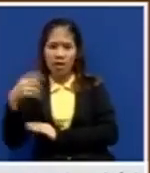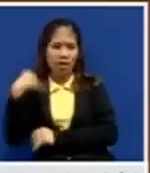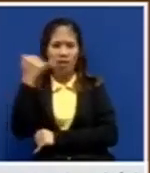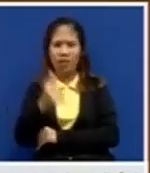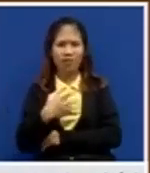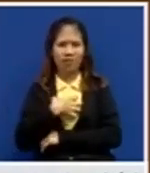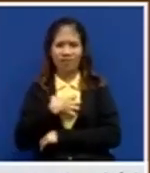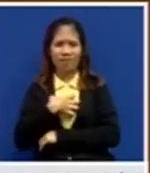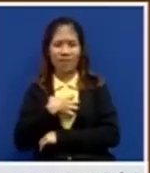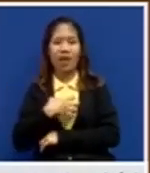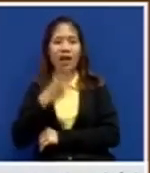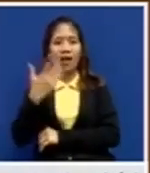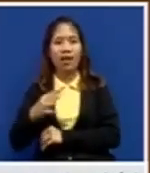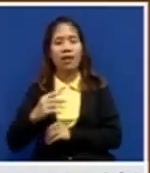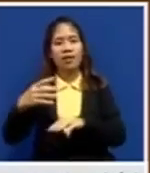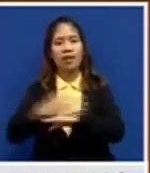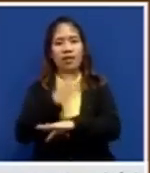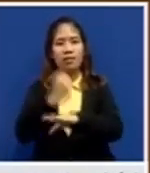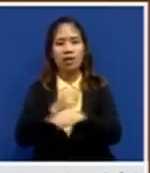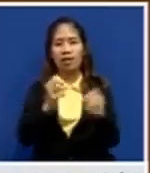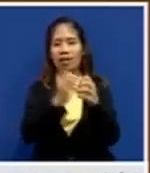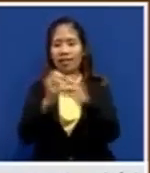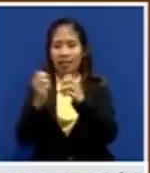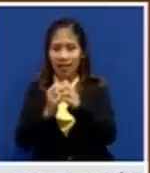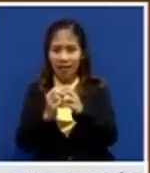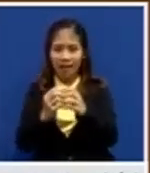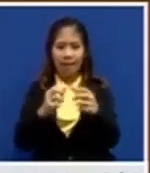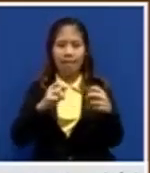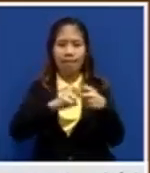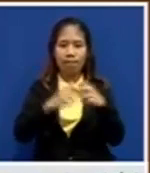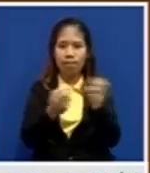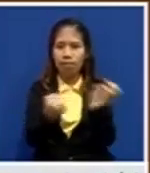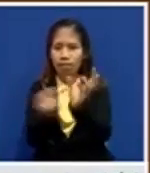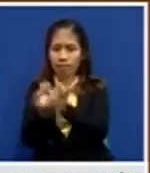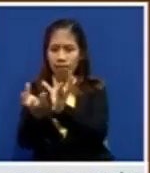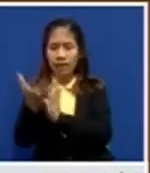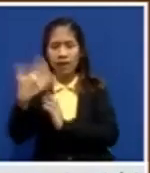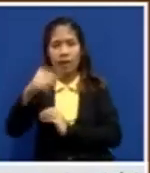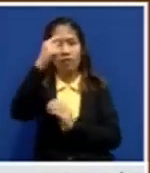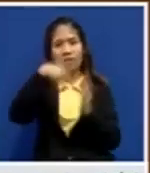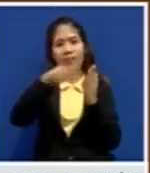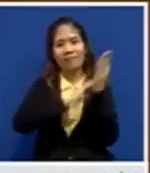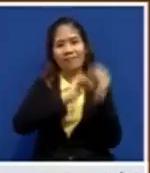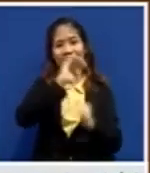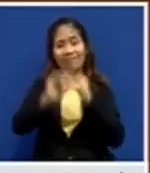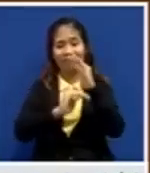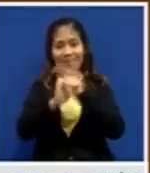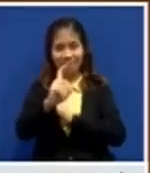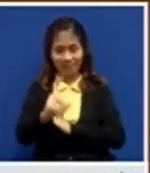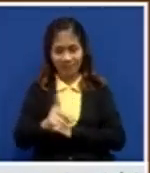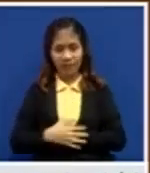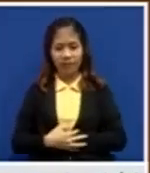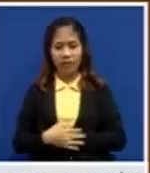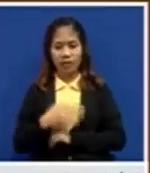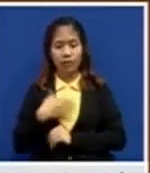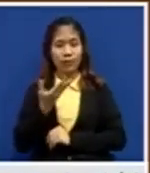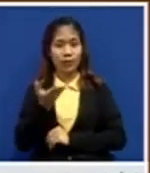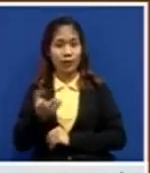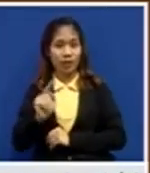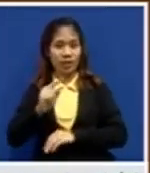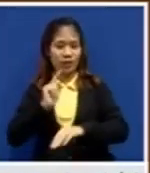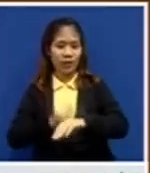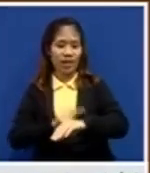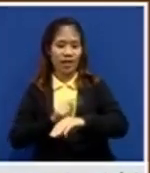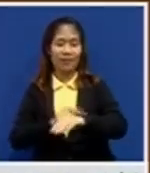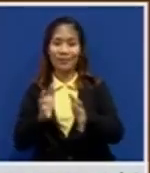แล้วเมืองนั้นการเมืองเราก็จะเละเทะบ้านเมืองไปไม่ได้หรอกครับถ้ามันเป็นอย่างนั้นก็ขออนุญาตนะครับผมใช้เวลาม